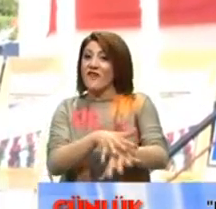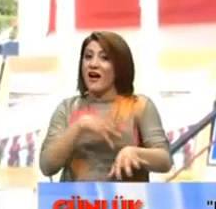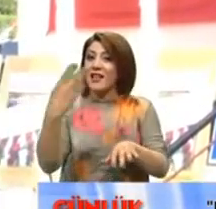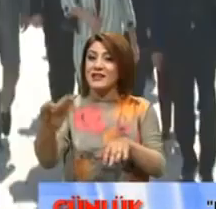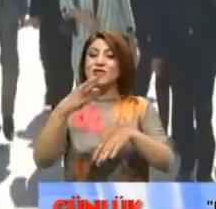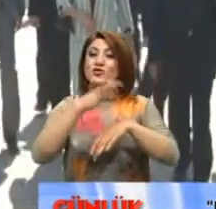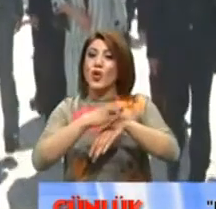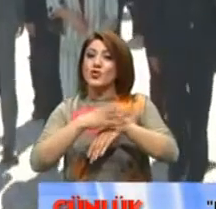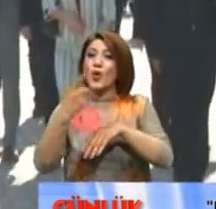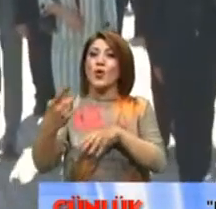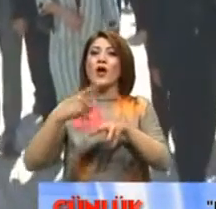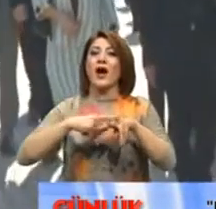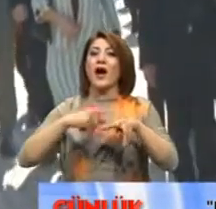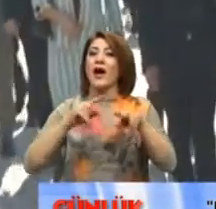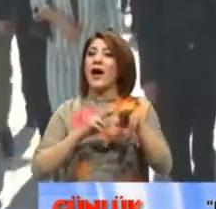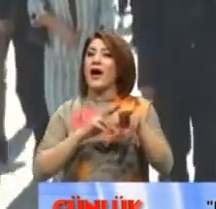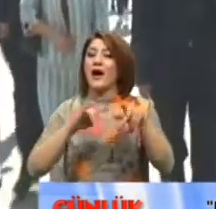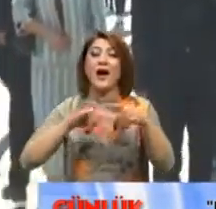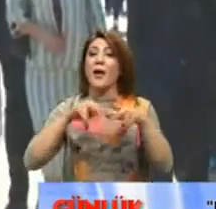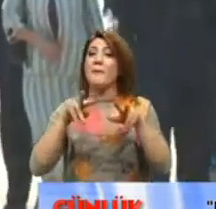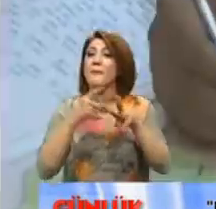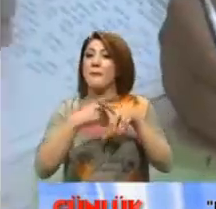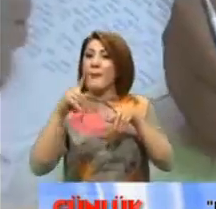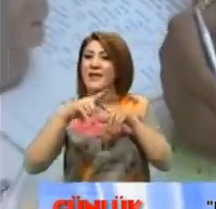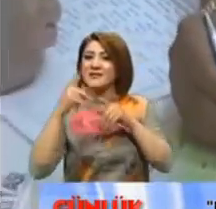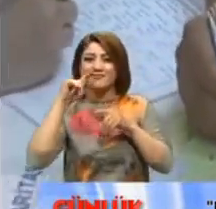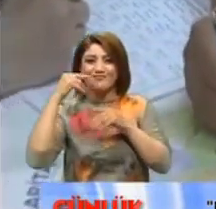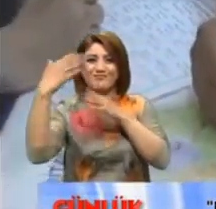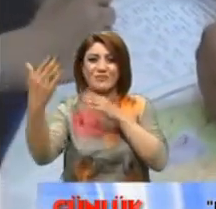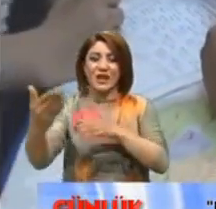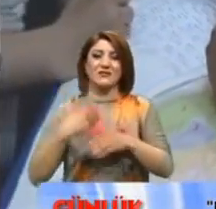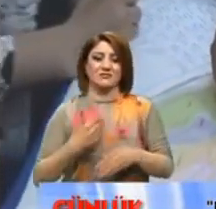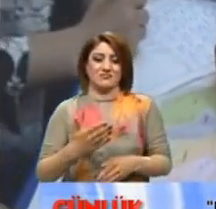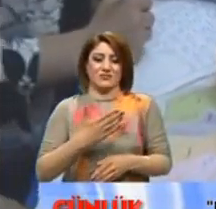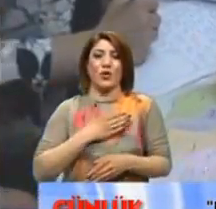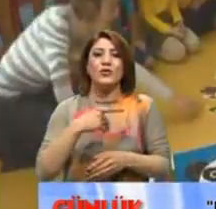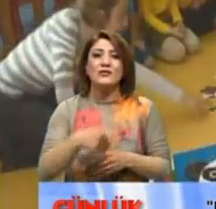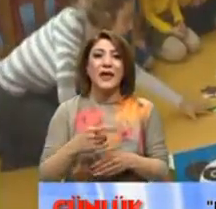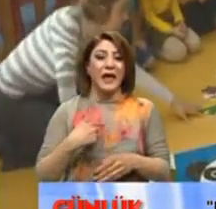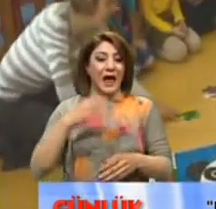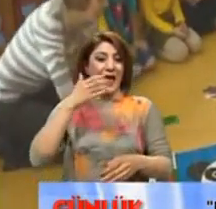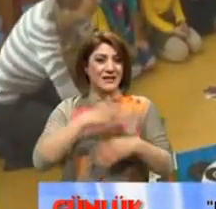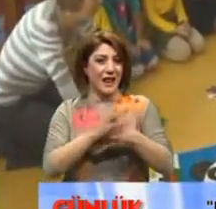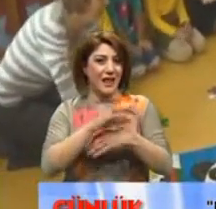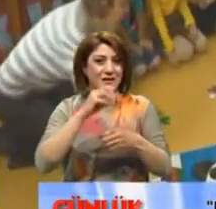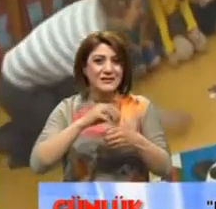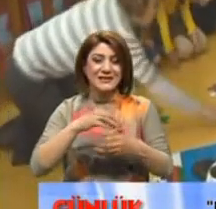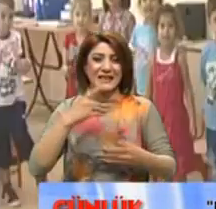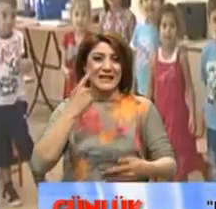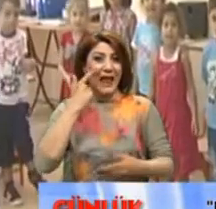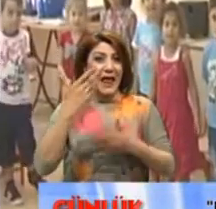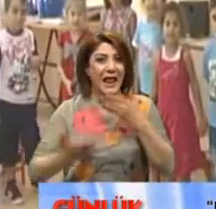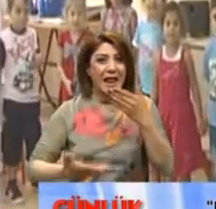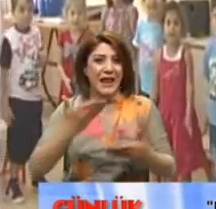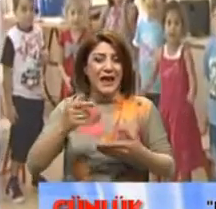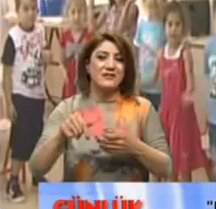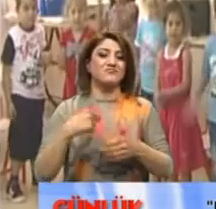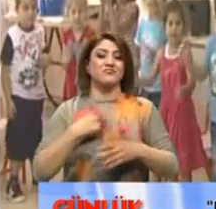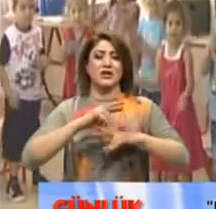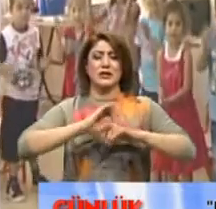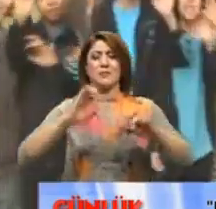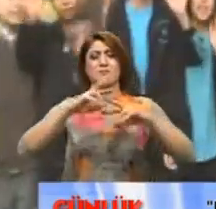Sayın Doktor Ahmet Altıparmak'ın talimatları ve önderliğinde Antalya'da değerler eğitim alanında kapsamlı bir çalışma